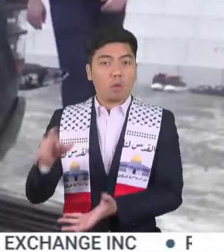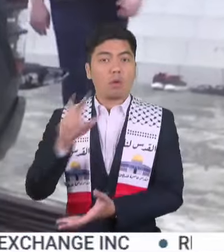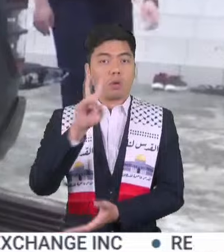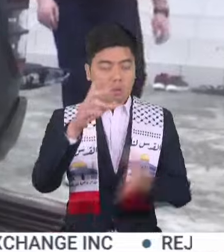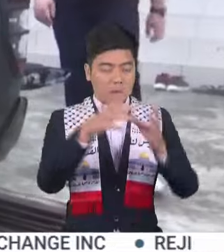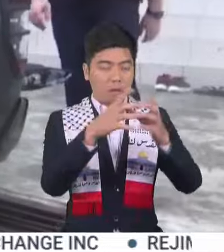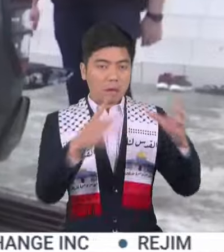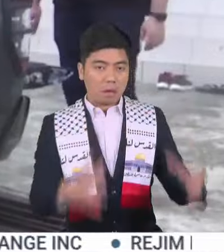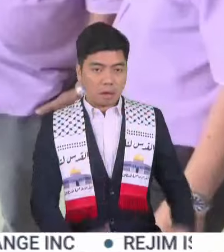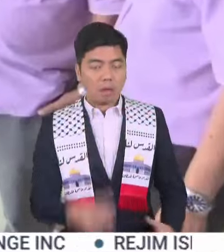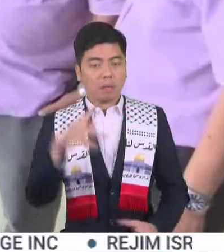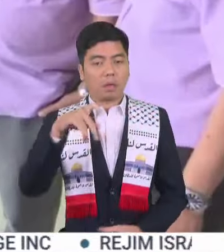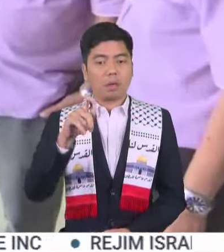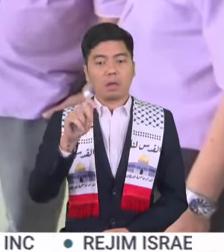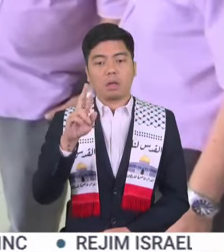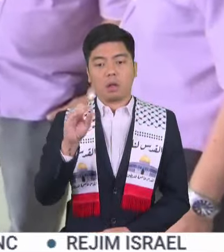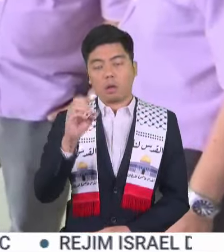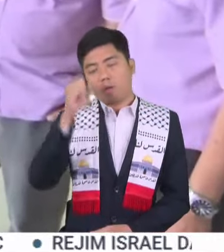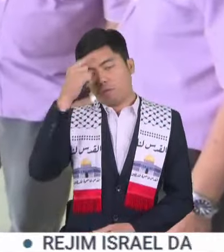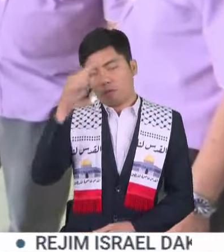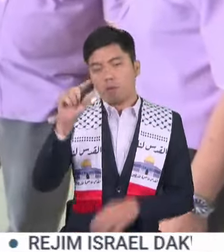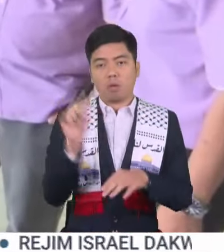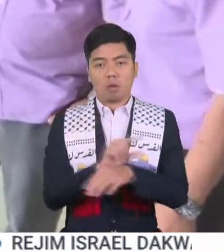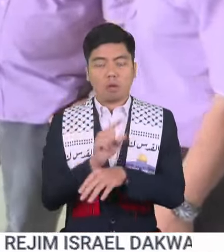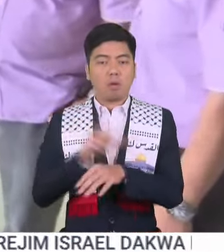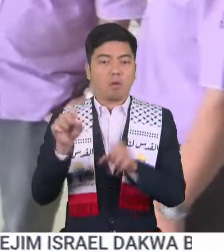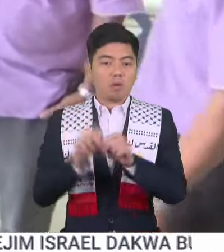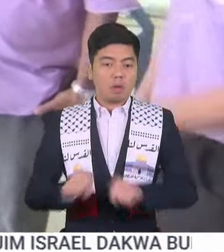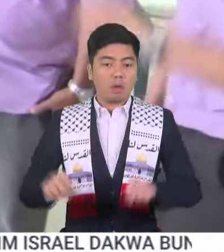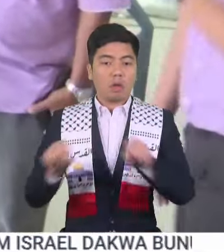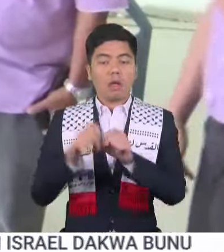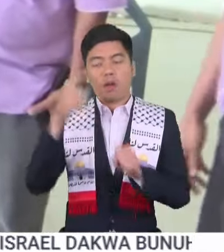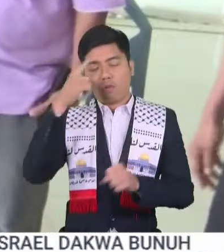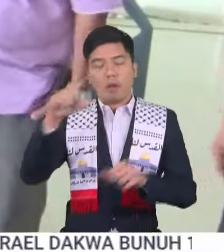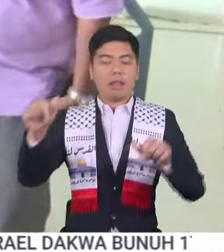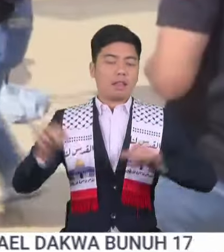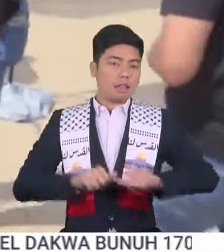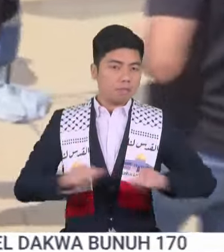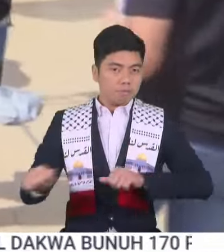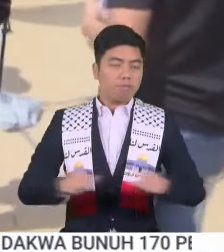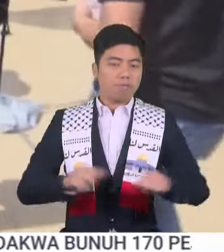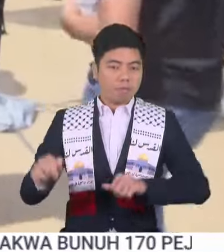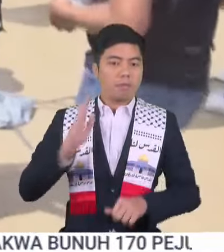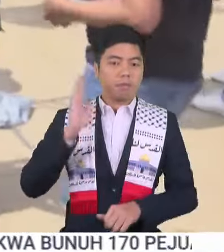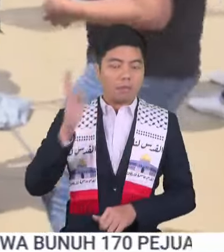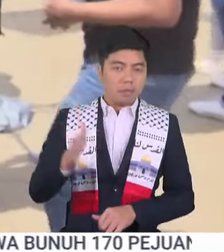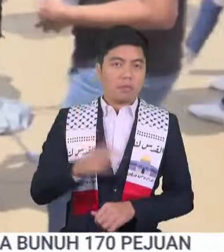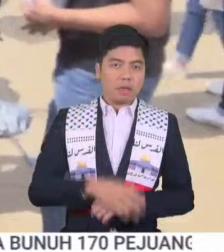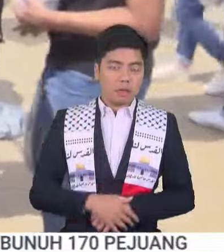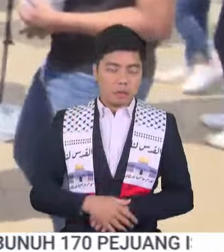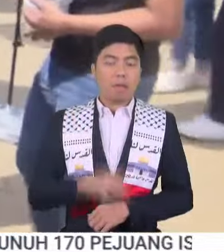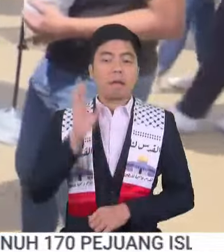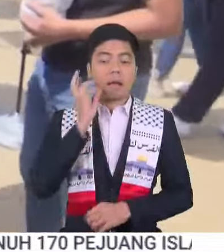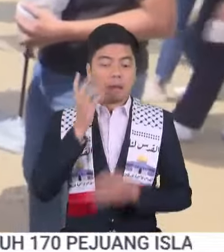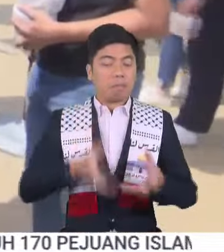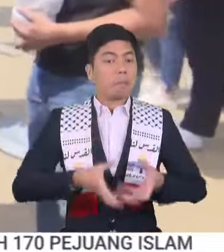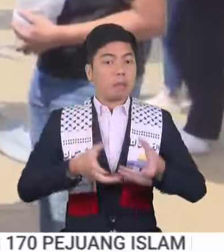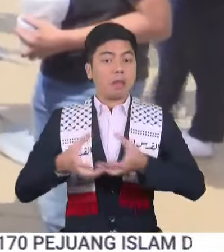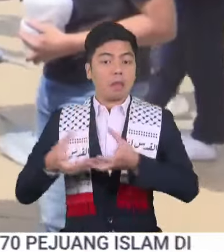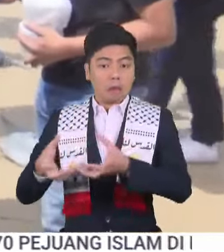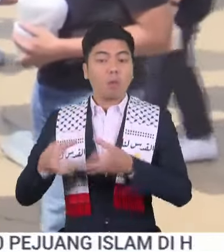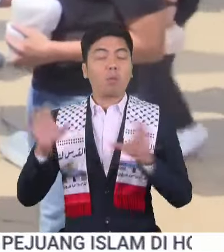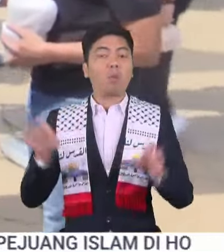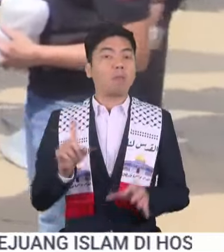untuk kegunaan jawatan kuasa surau tersebut dalam menjalankan aktiviti-aktiviti mereka. Pengagihan bubur Ashura ini dilaksanakan